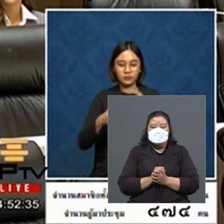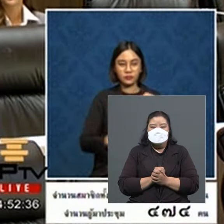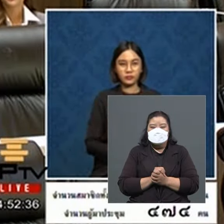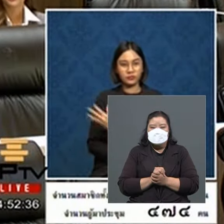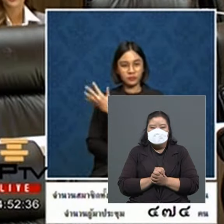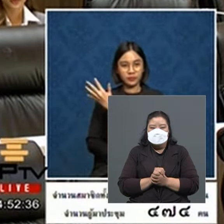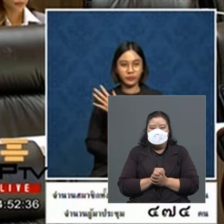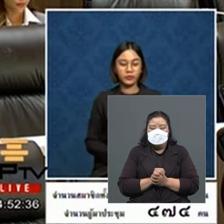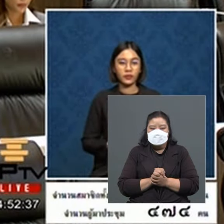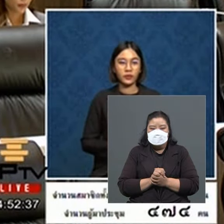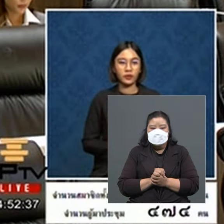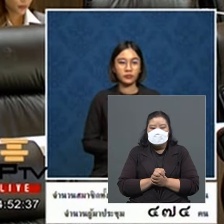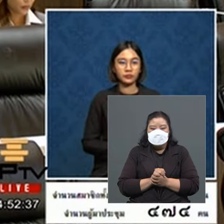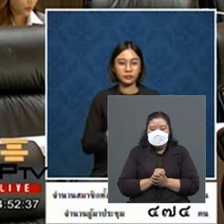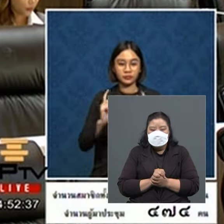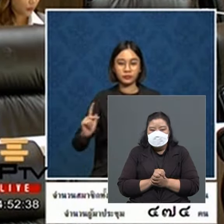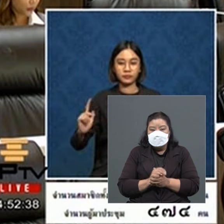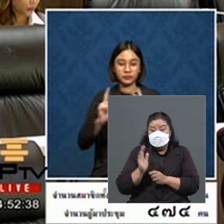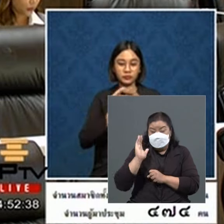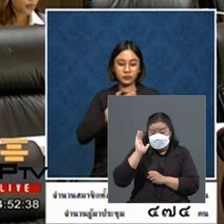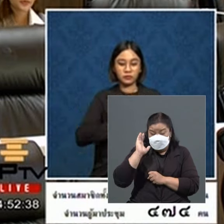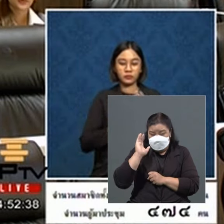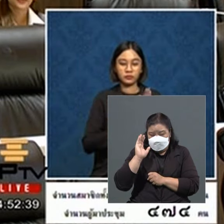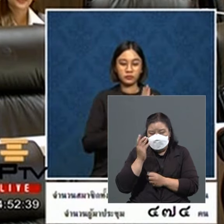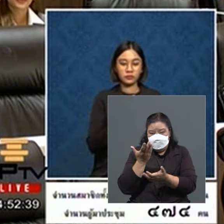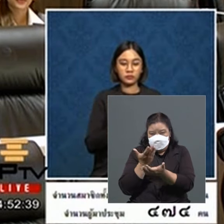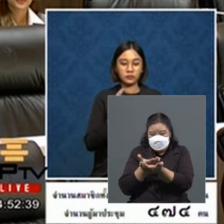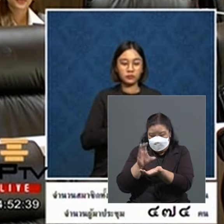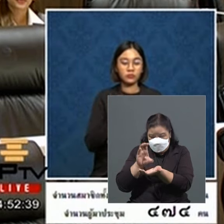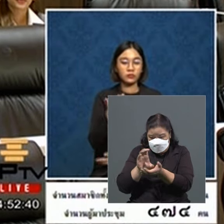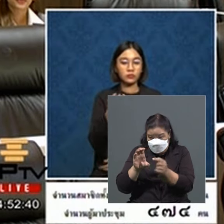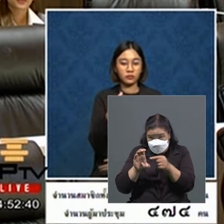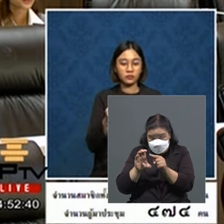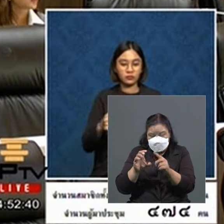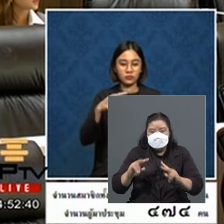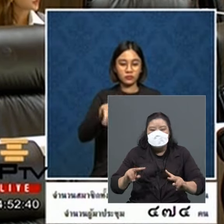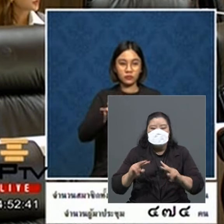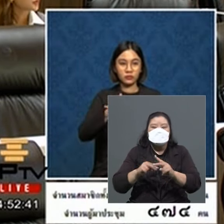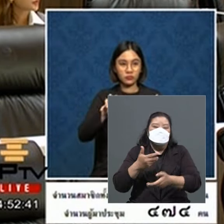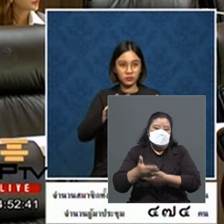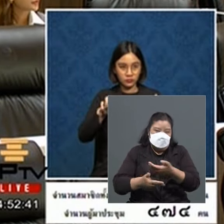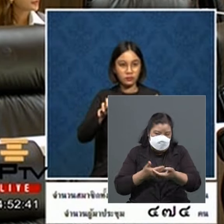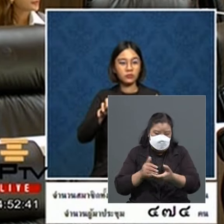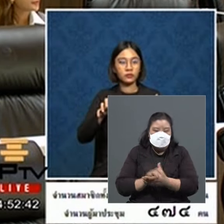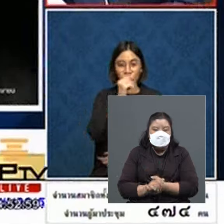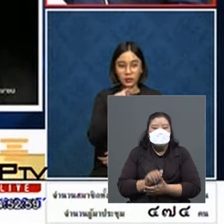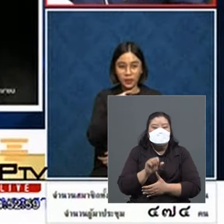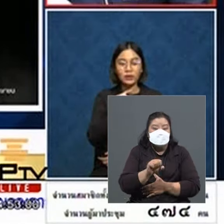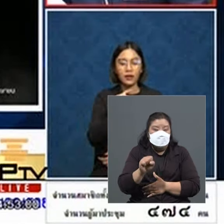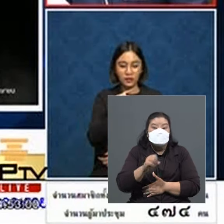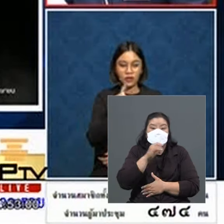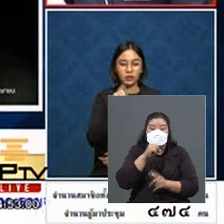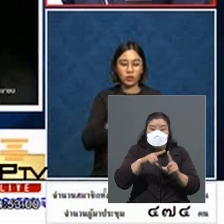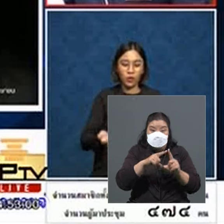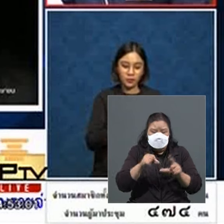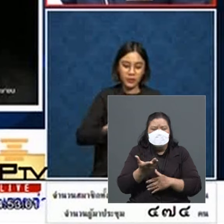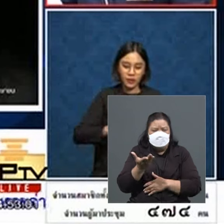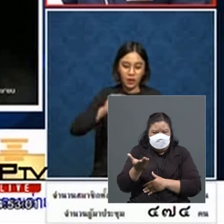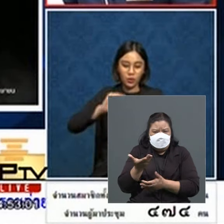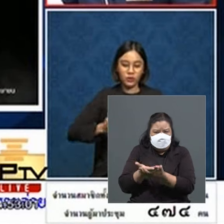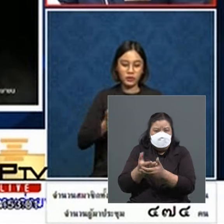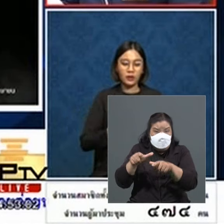ส่วนการอภิปรายงบประมาณของกระทรวงพาณิชย์นายปรเมศวิทยารังสรรค์ส.ส.พรรคประชาชนเสนอขอปรับลดงบประมาณของกระท